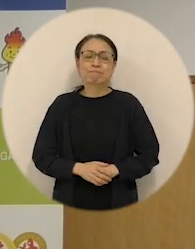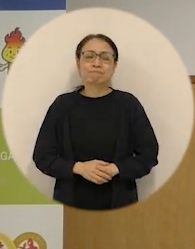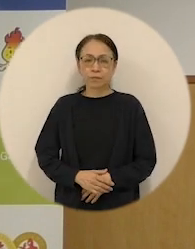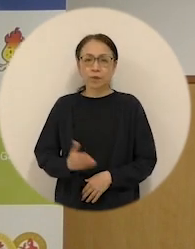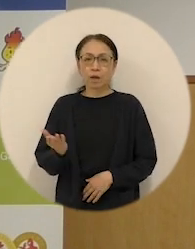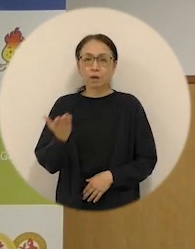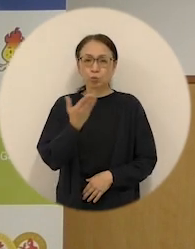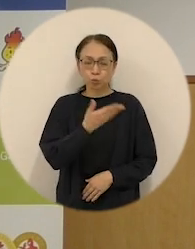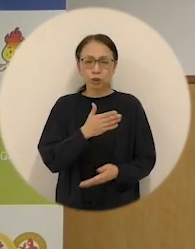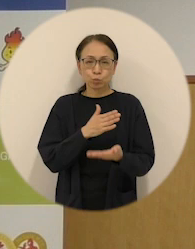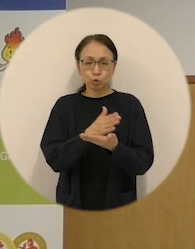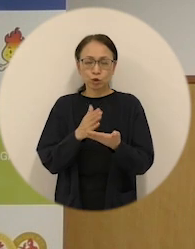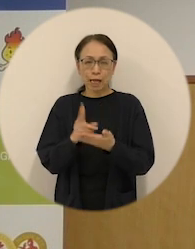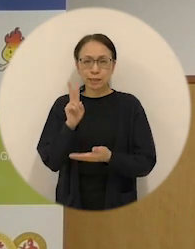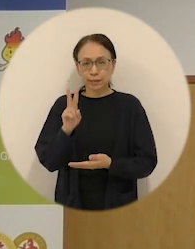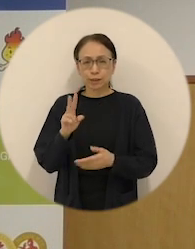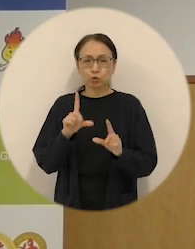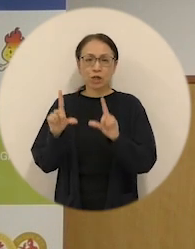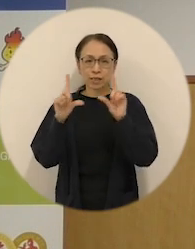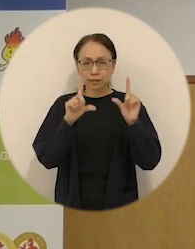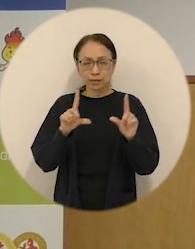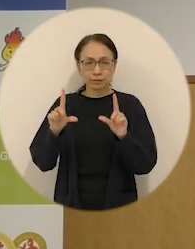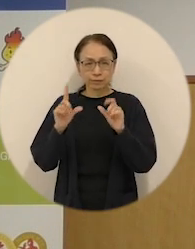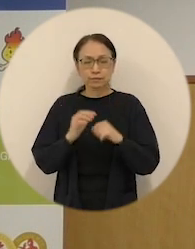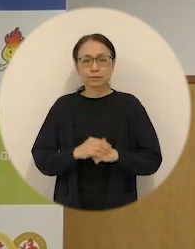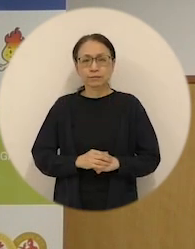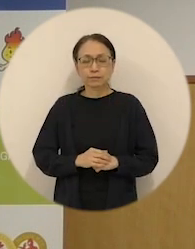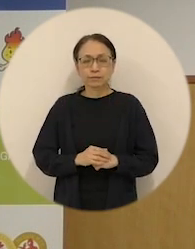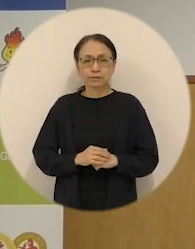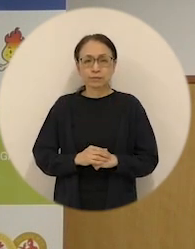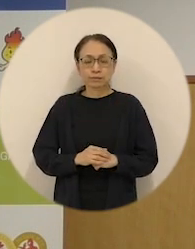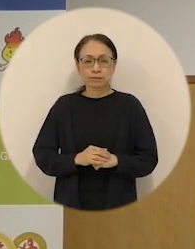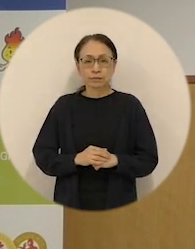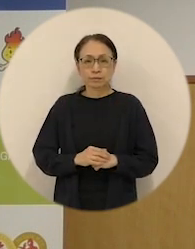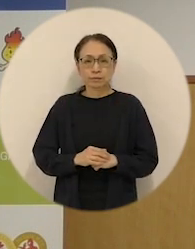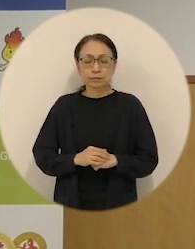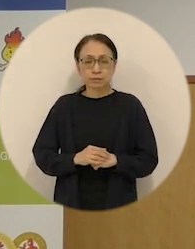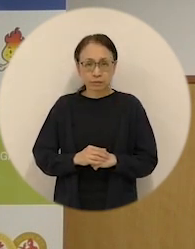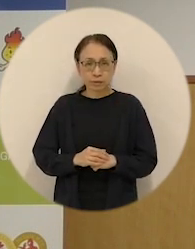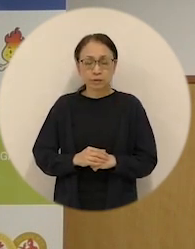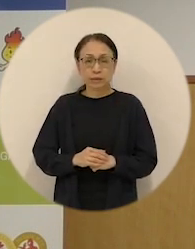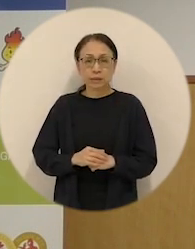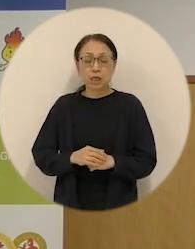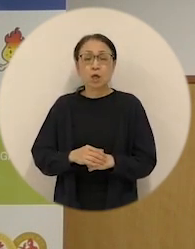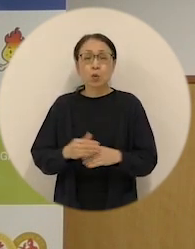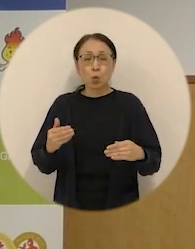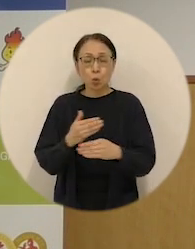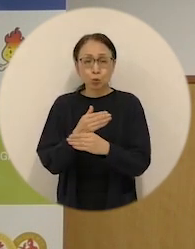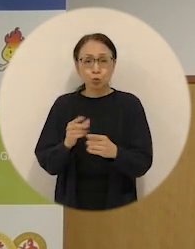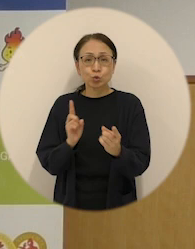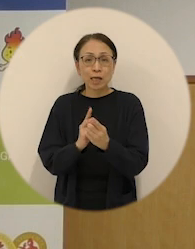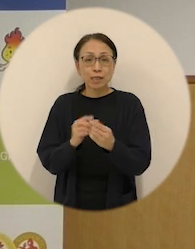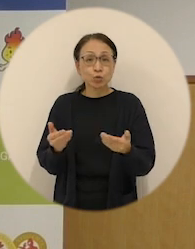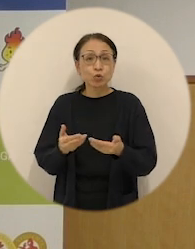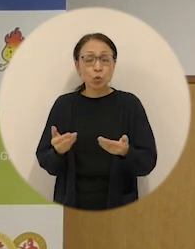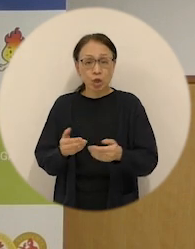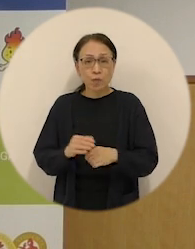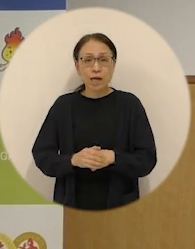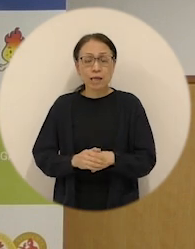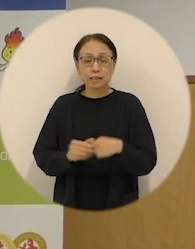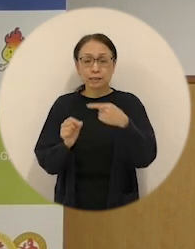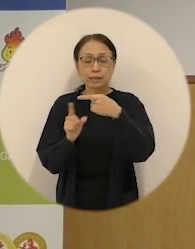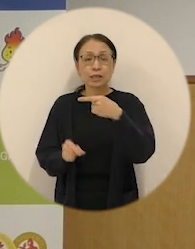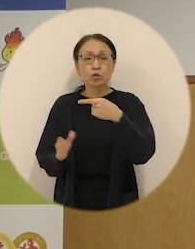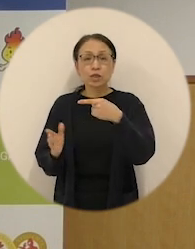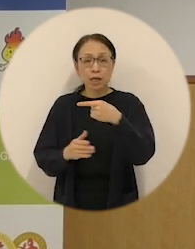次に分野に暮らしでありますが、総合交通対策事業では、本年1月から実